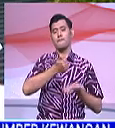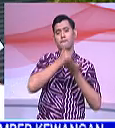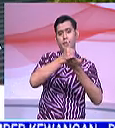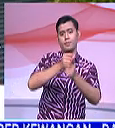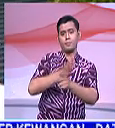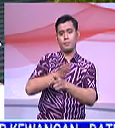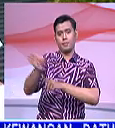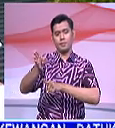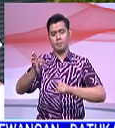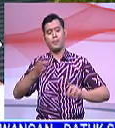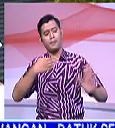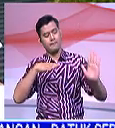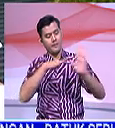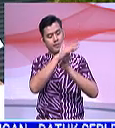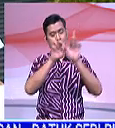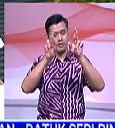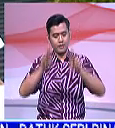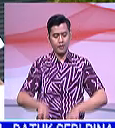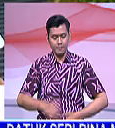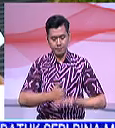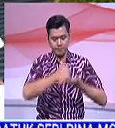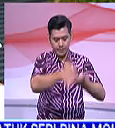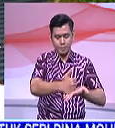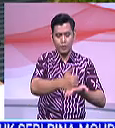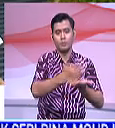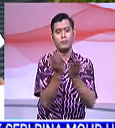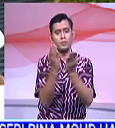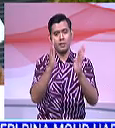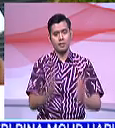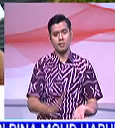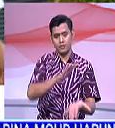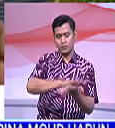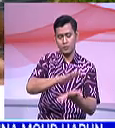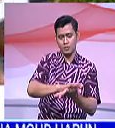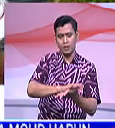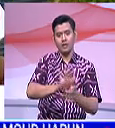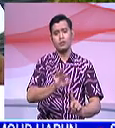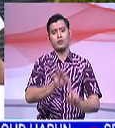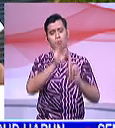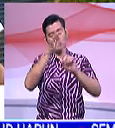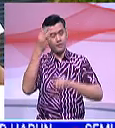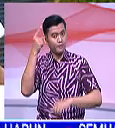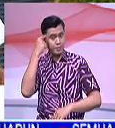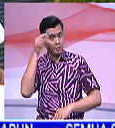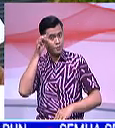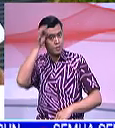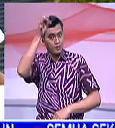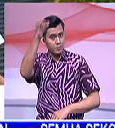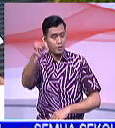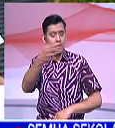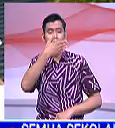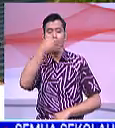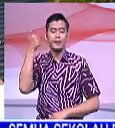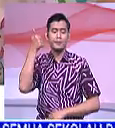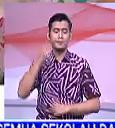membangunkan rakyat juga membantu anak-anak sekolah untuk sama sekali Bagi mendekati masa depan ataupun menuju masa depan yang